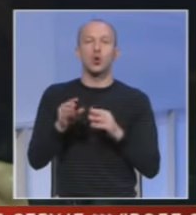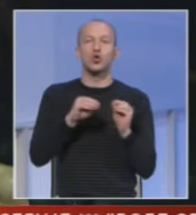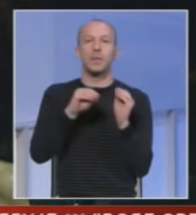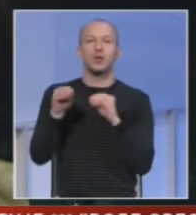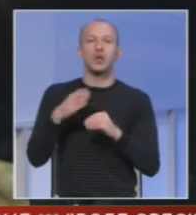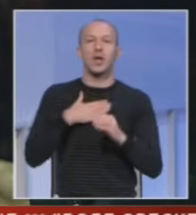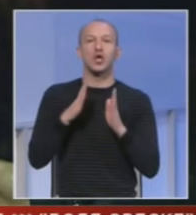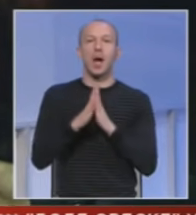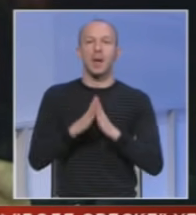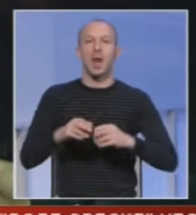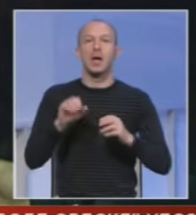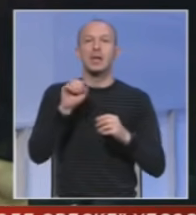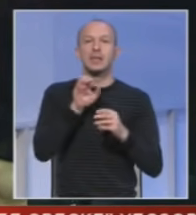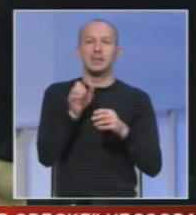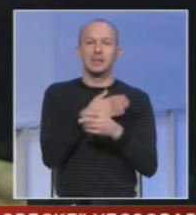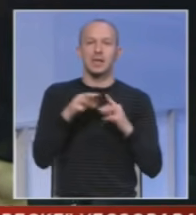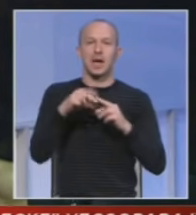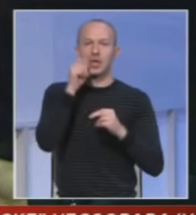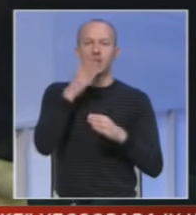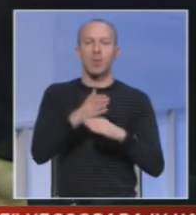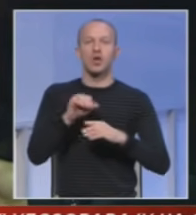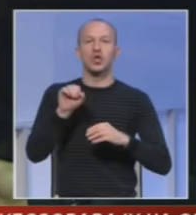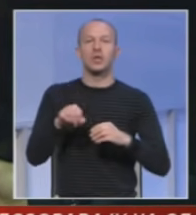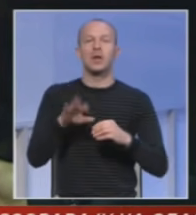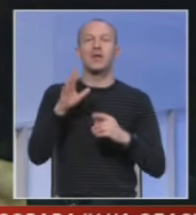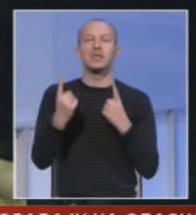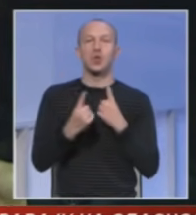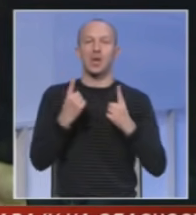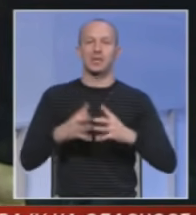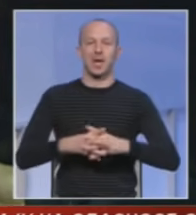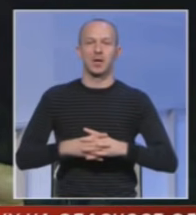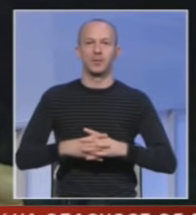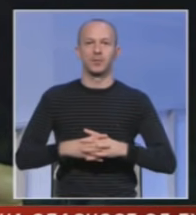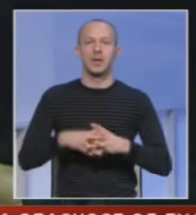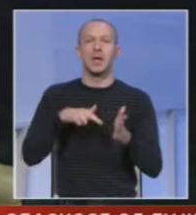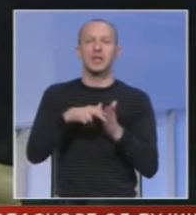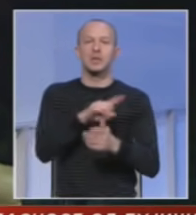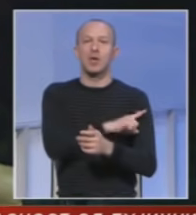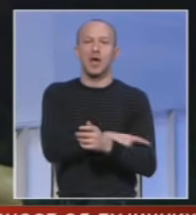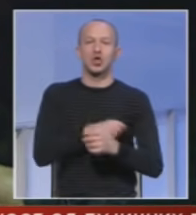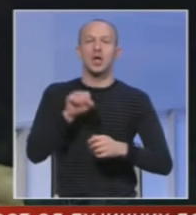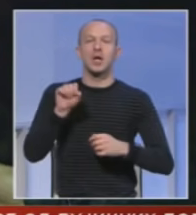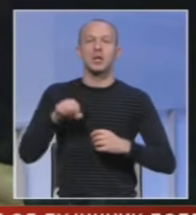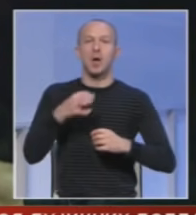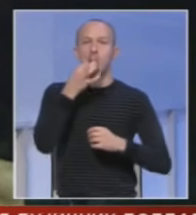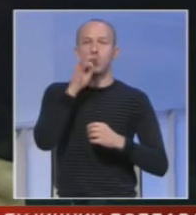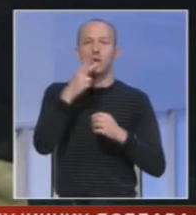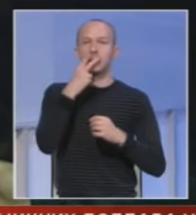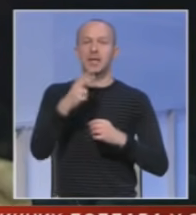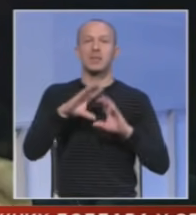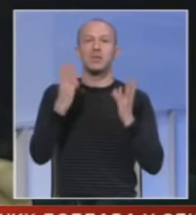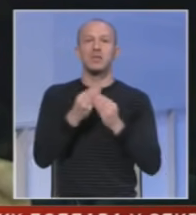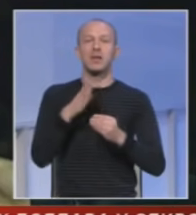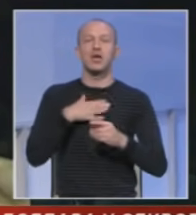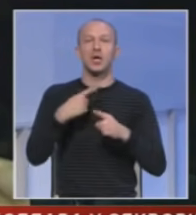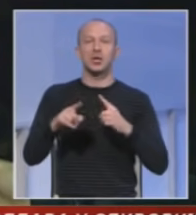prenošenjem naših apela za građane, nam pomaže da iz ove situacije izađemo jači, da bolje sagledamo sve one